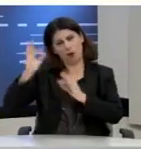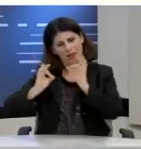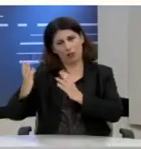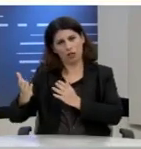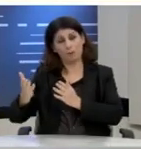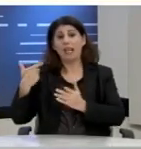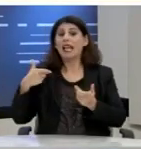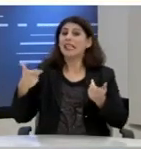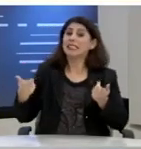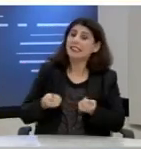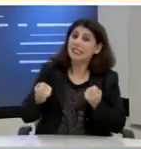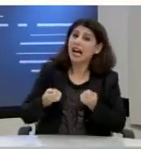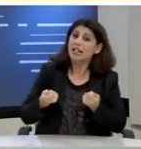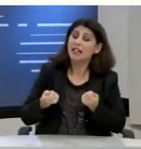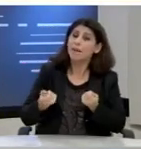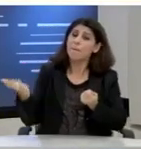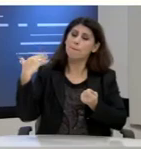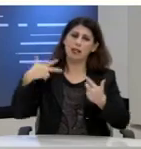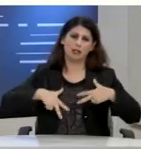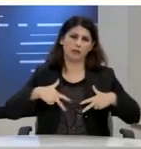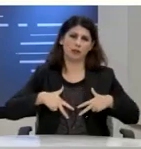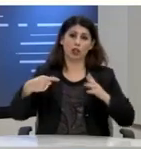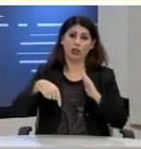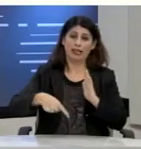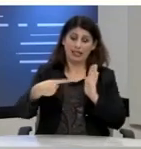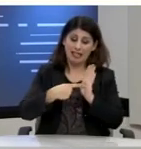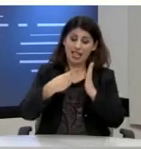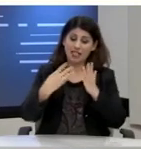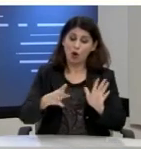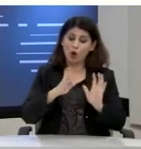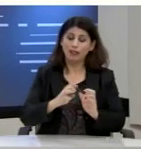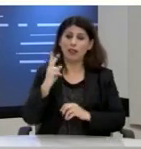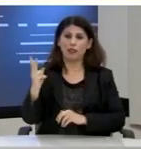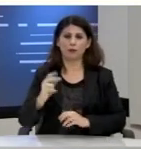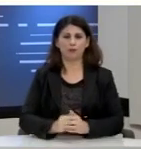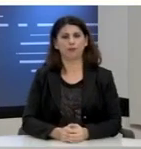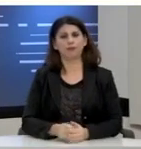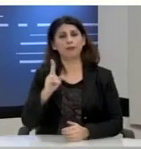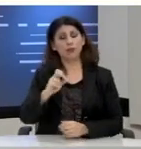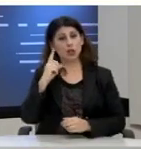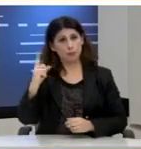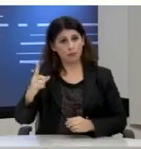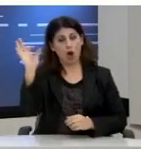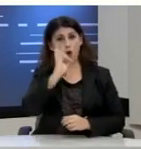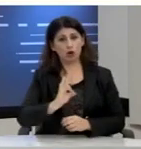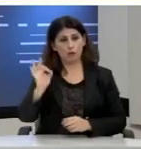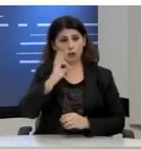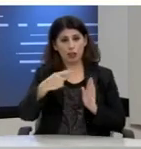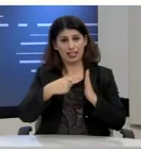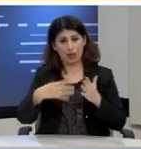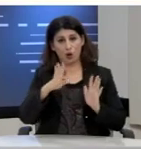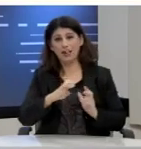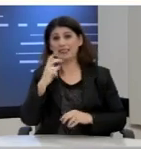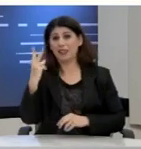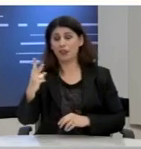Τι έκαναν οι προηγούμενες κυβερνήσεις? Ας πάμε στο 1992. 21 Δεκάτου 1992,